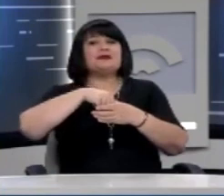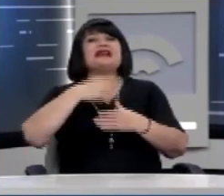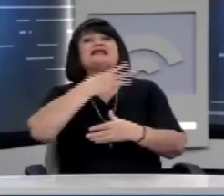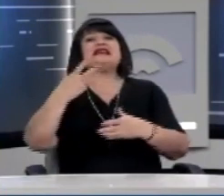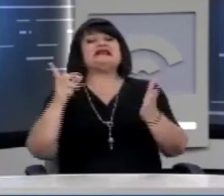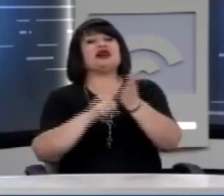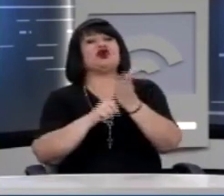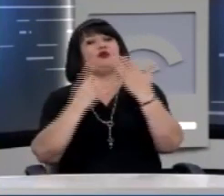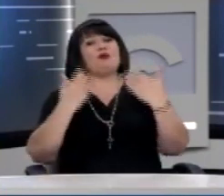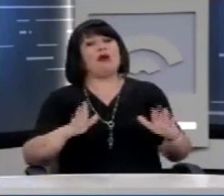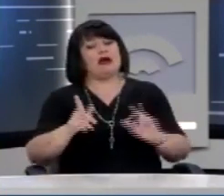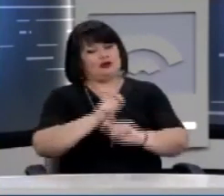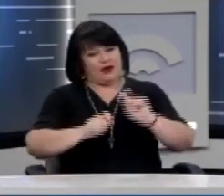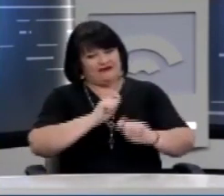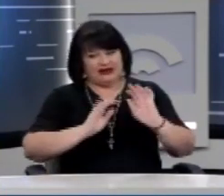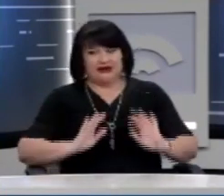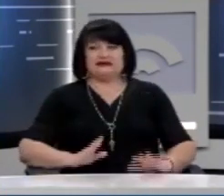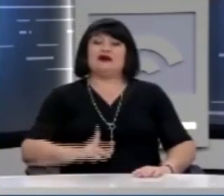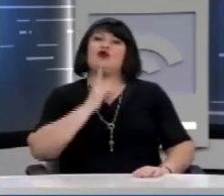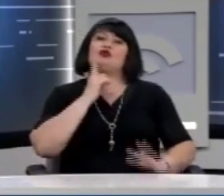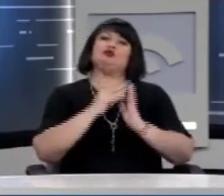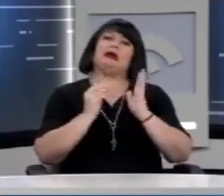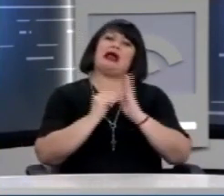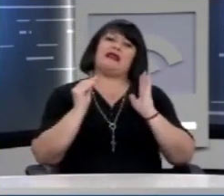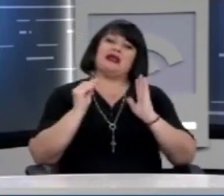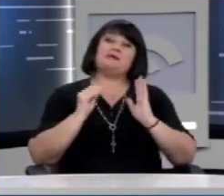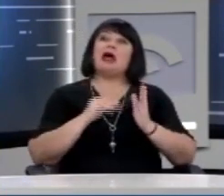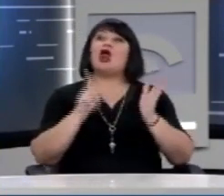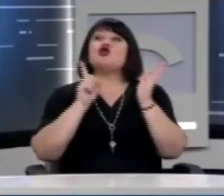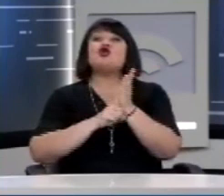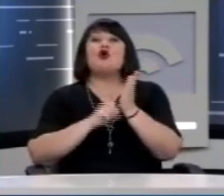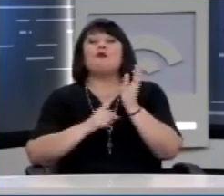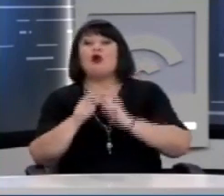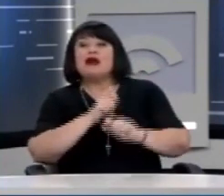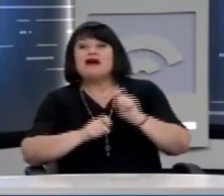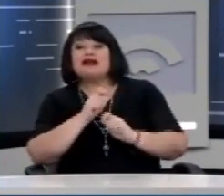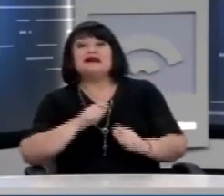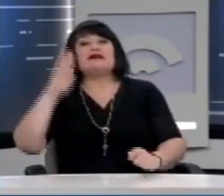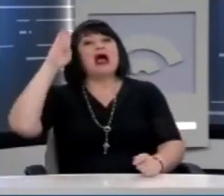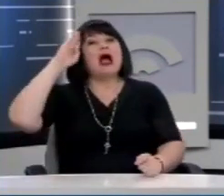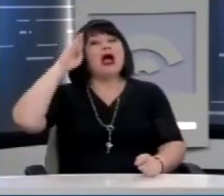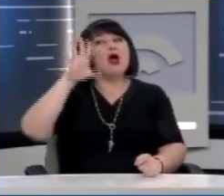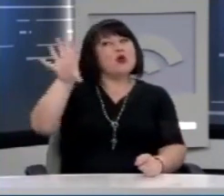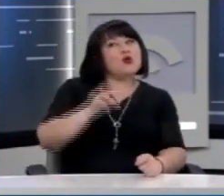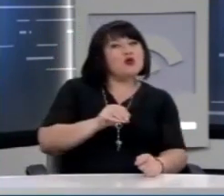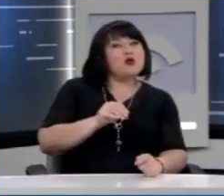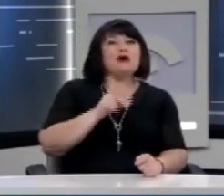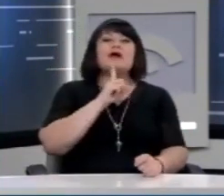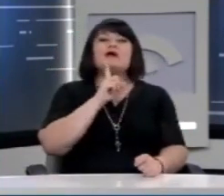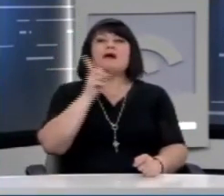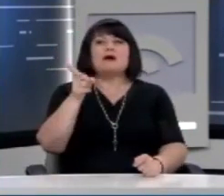κυβέρνηση ΣΥΡΙΖΑ. Όπως είναι αφενός η νομοθέτηση αμερικανόπνευστων θεσμών